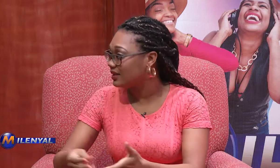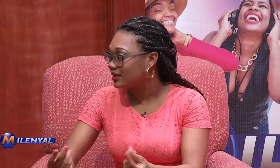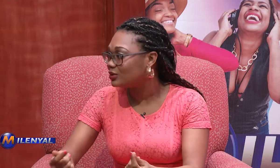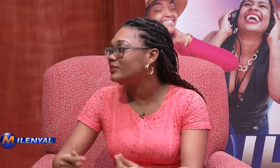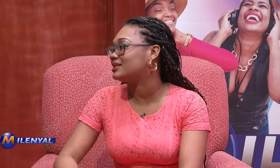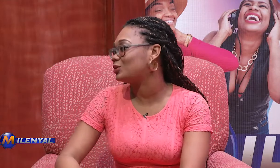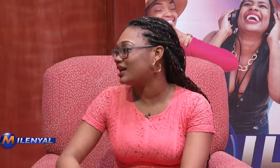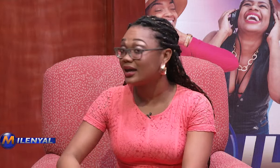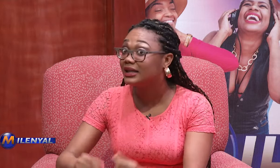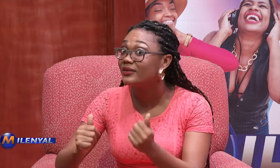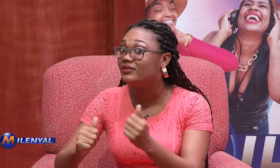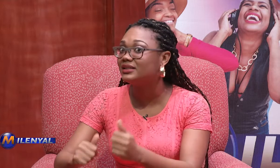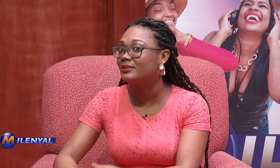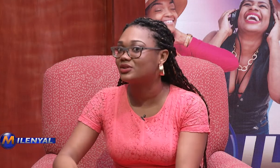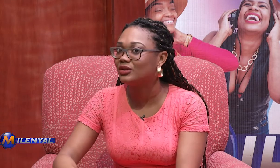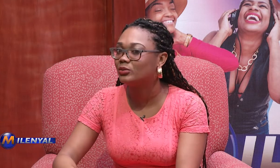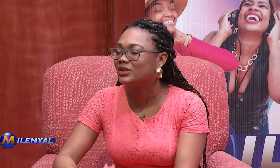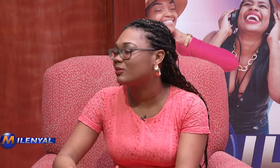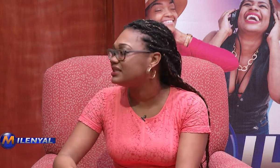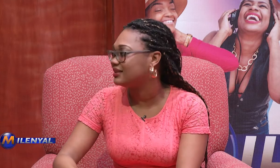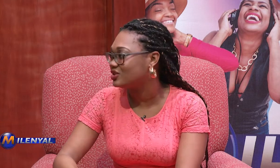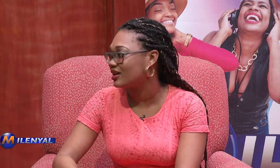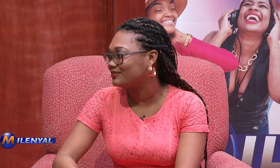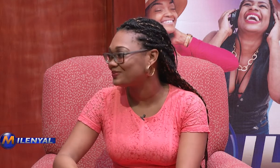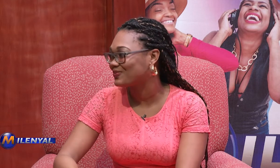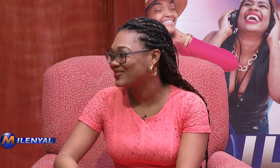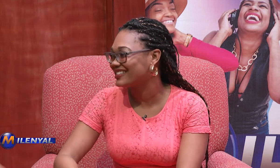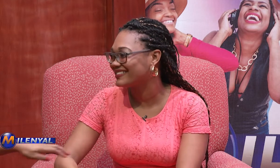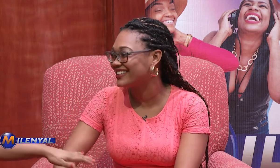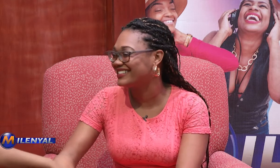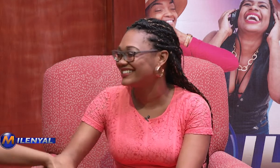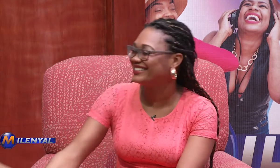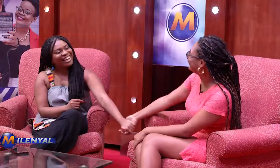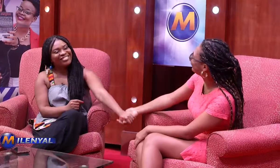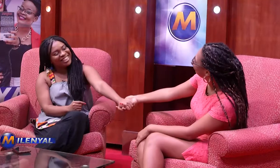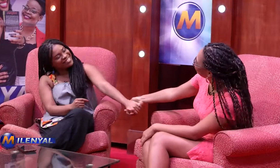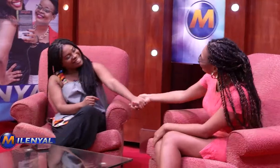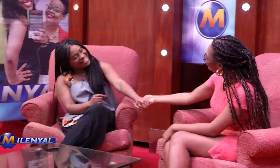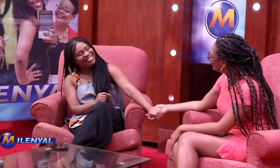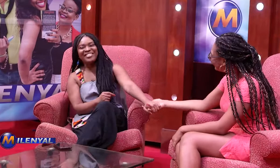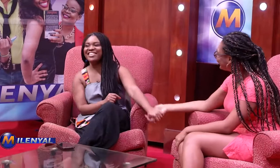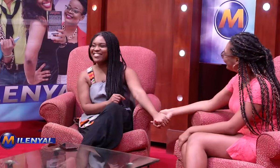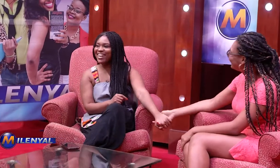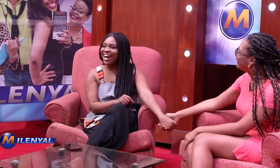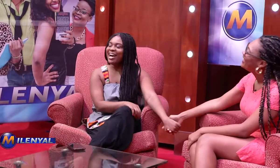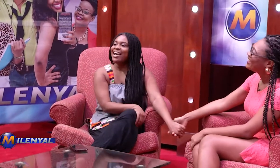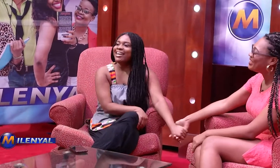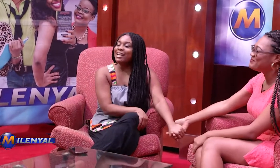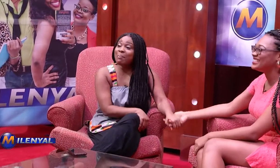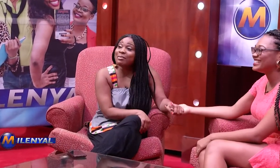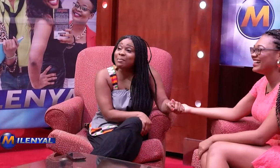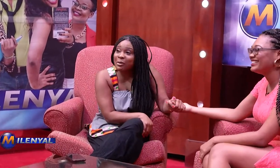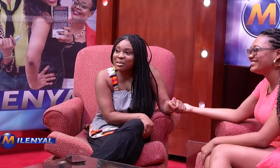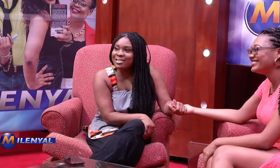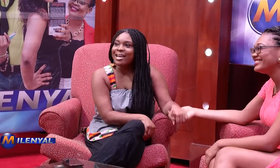tard, c'est on commence Kounia et on fait le vite, hein, parce que nous perdons un peu de temps déjà. Nous perdons un peu de temps. Merci, Naïka, merci. Vous êtes tellement content là.